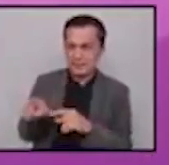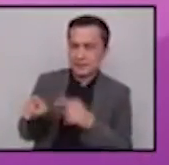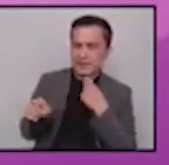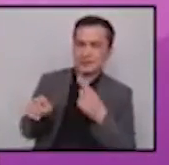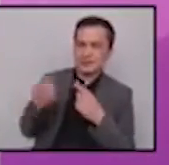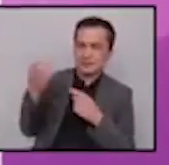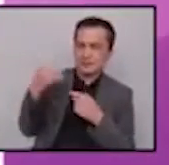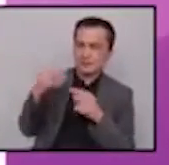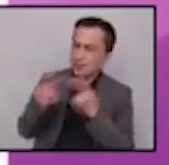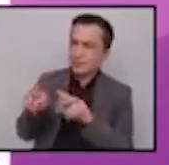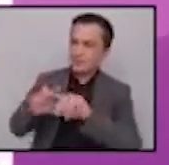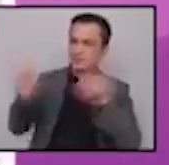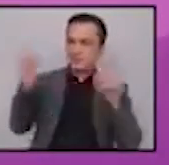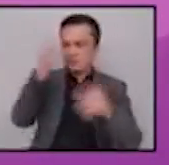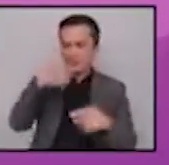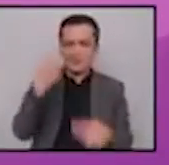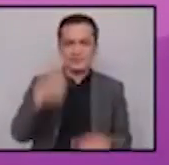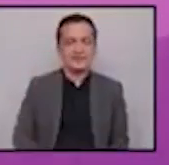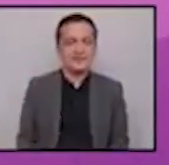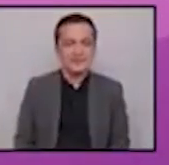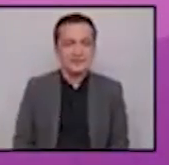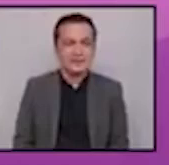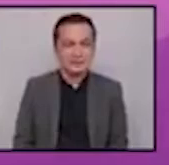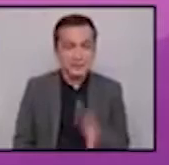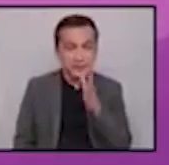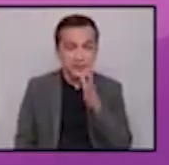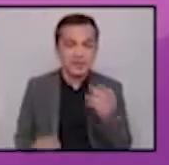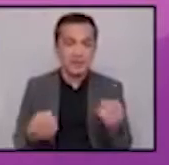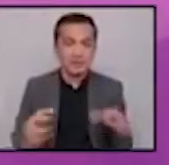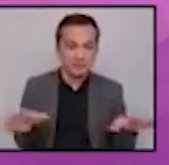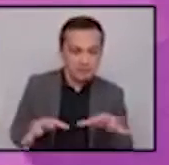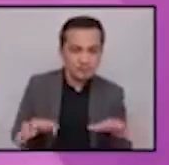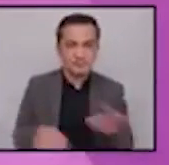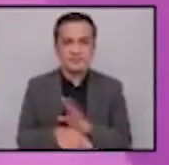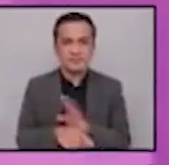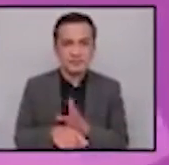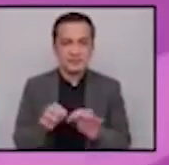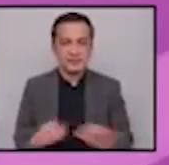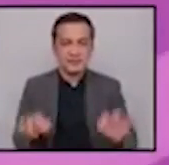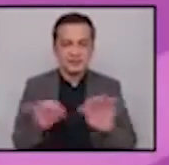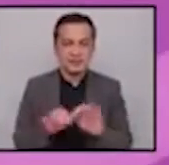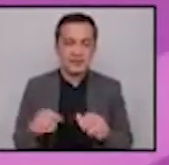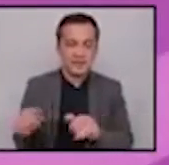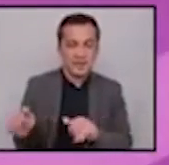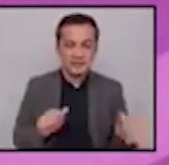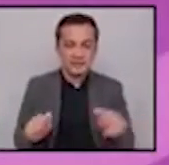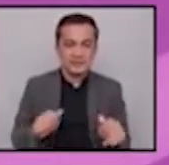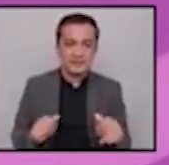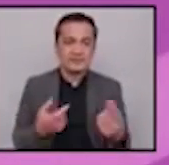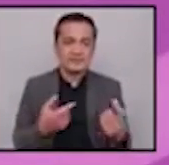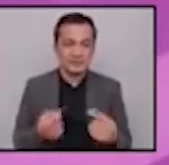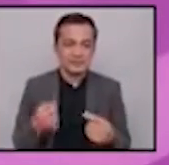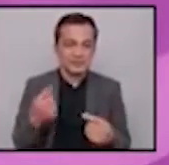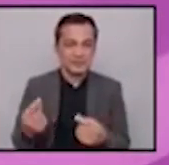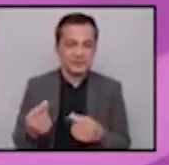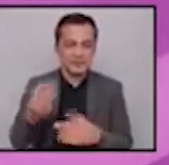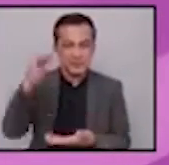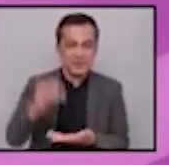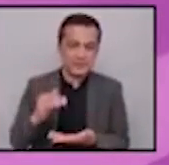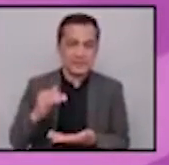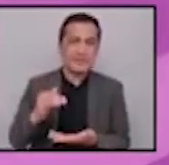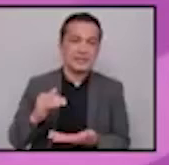Sa dami ng mga ginagawa ng mga nanay sa bahay, mahalaga na may activity silang ginagawa para maibsan ang stress